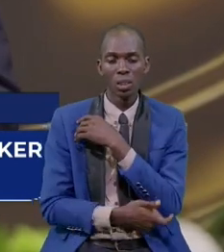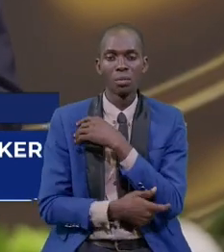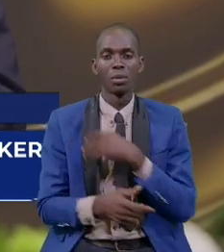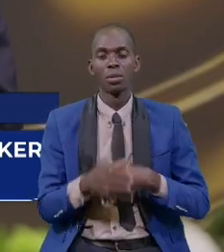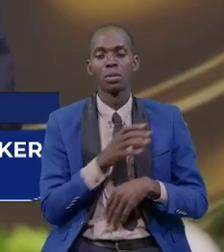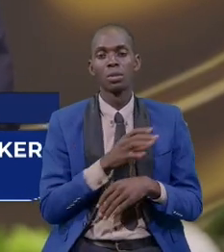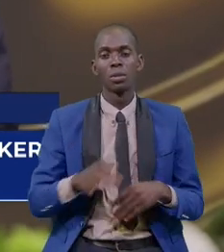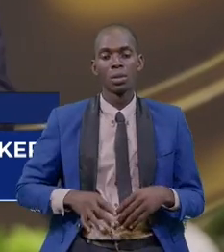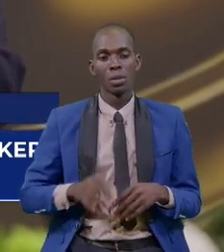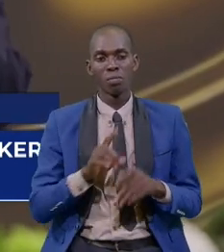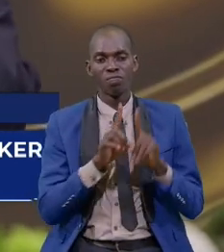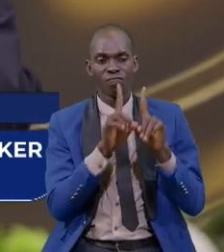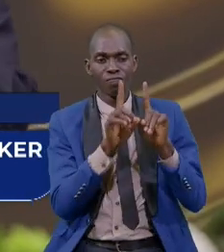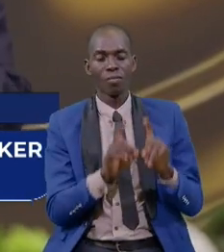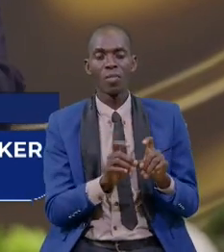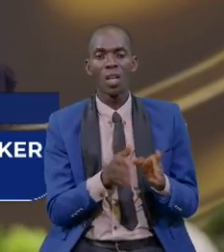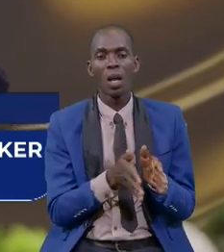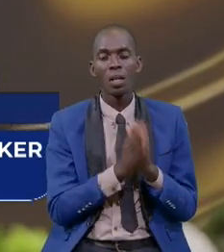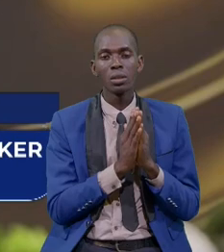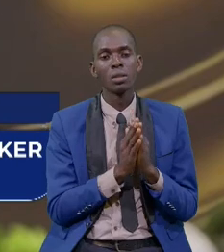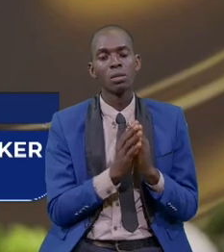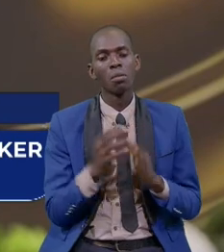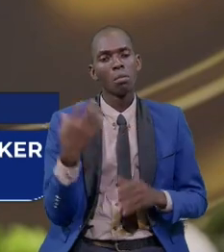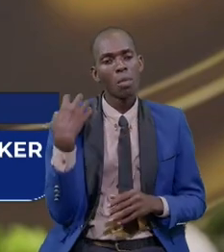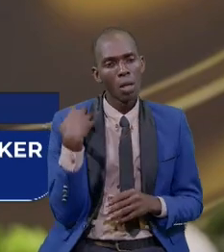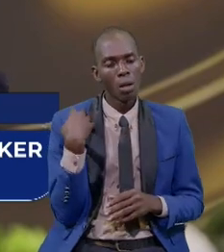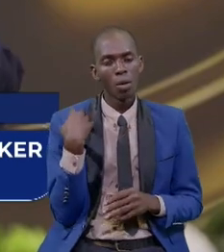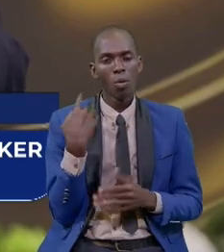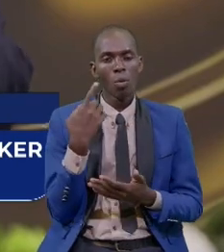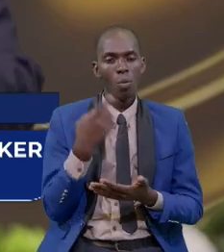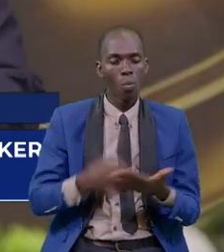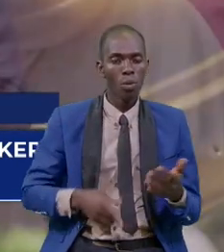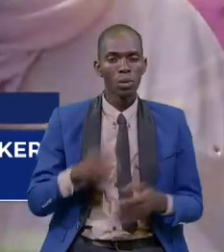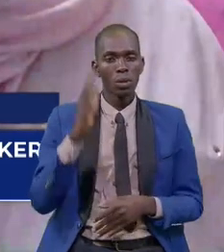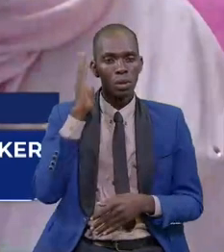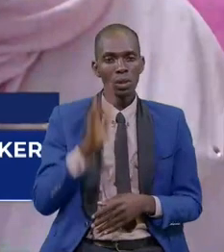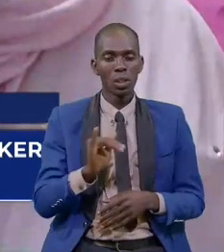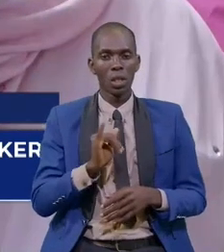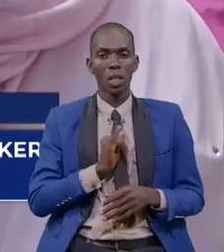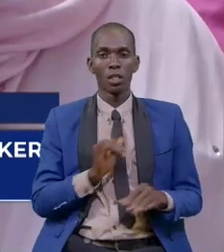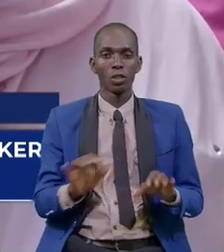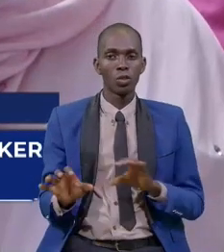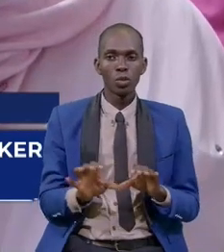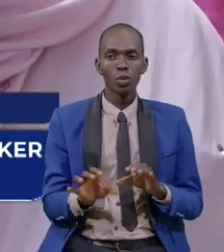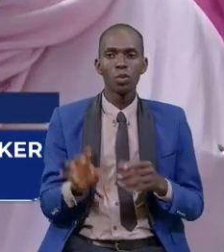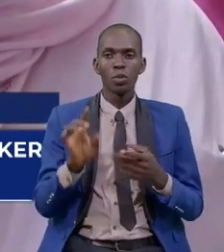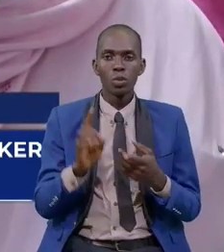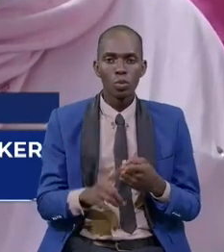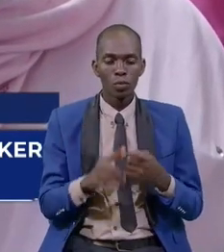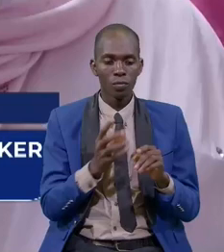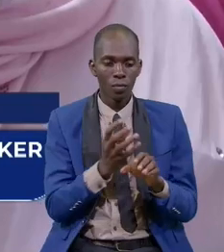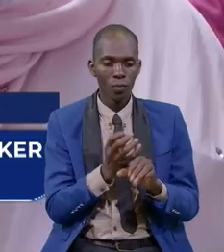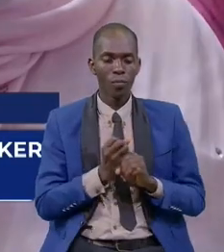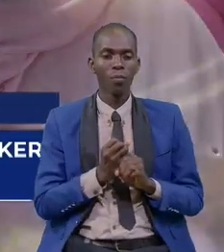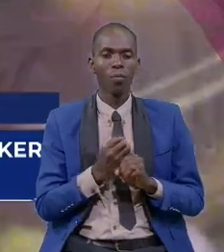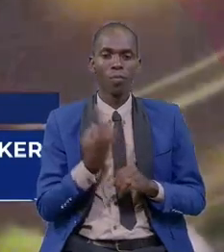pour l'éprouver, maître, que dois-je faire pour hériter la vie